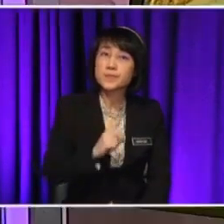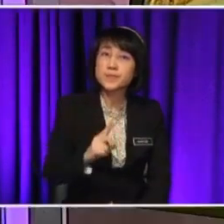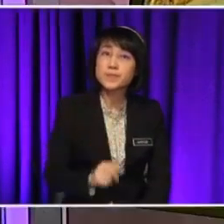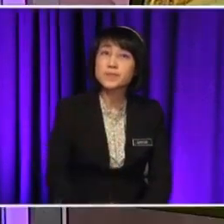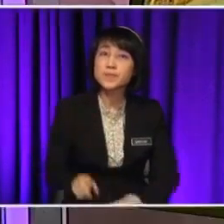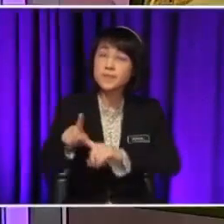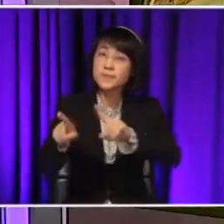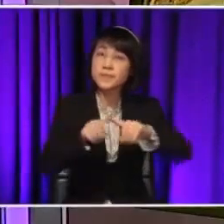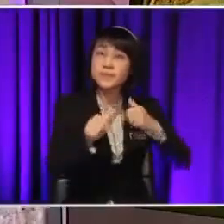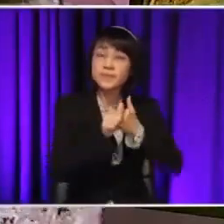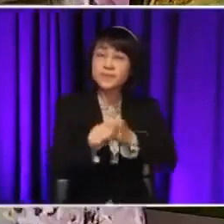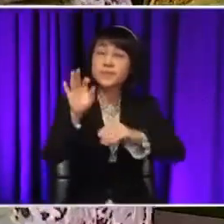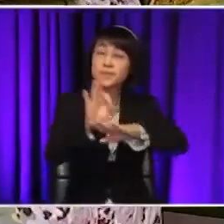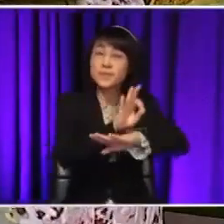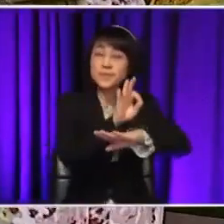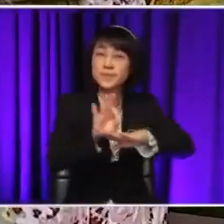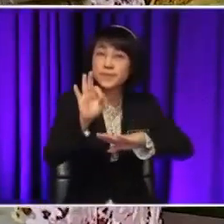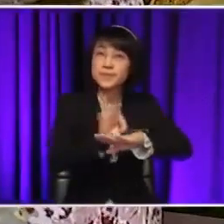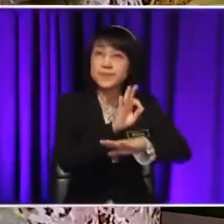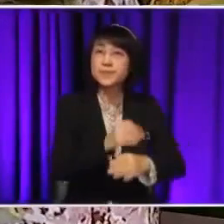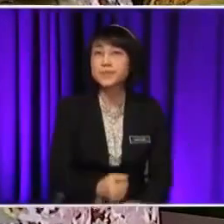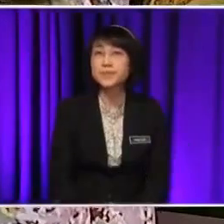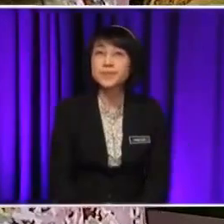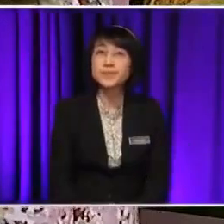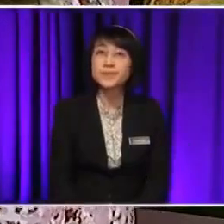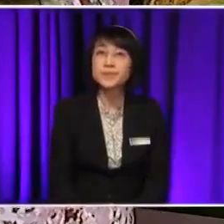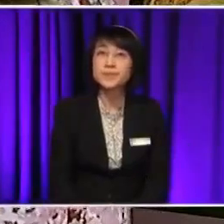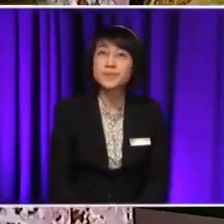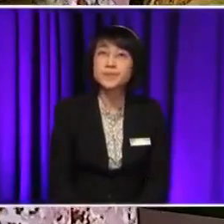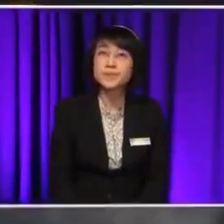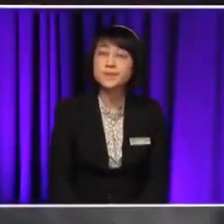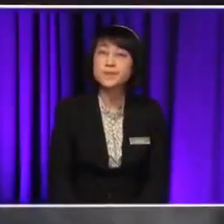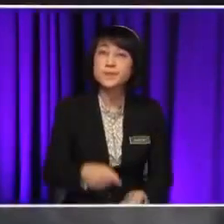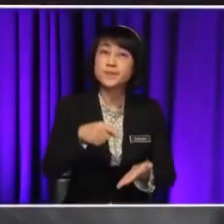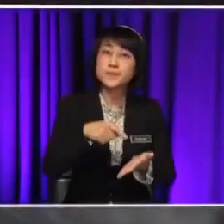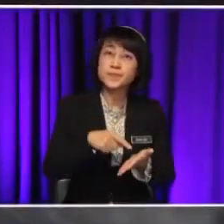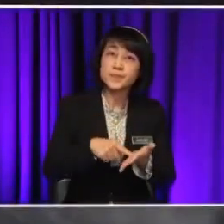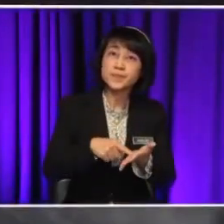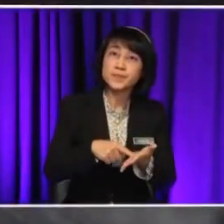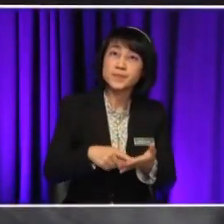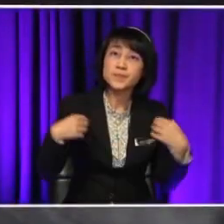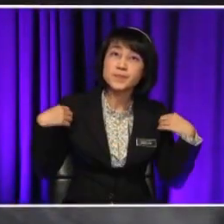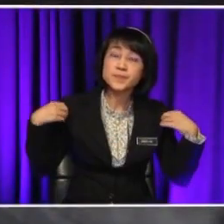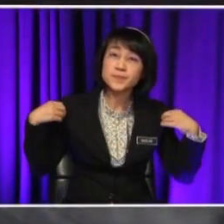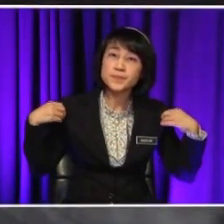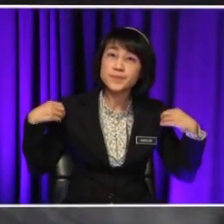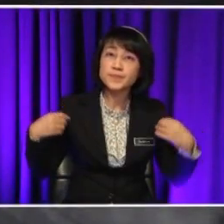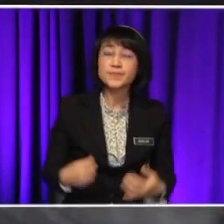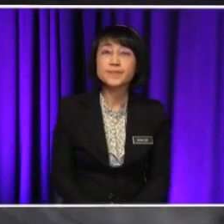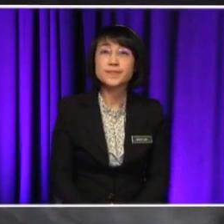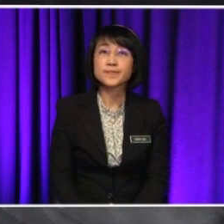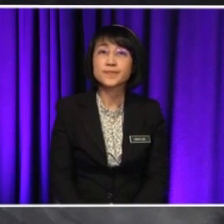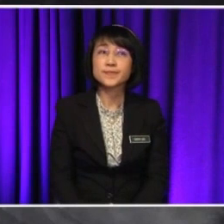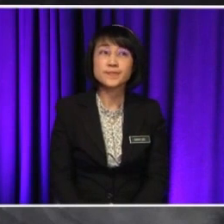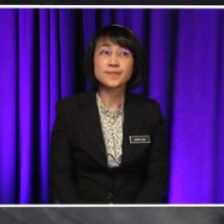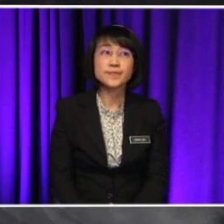mengikut fungsi tersebut. Okey. Dan okey, yang ini cikgu bagi muskat. Okey, muskat ni macam kalau